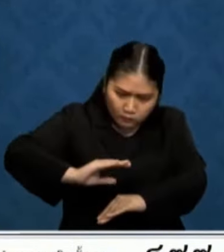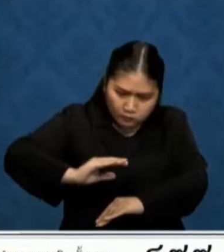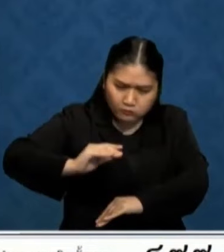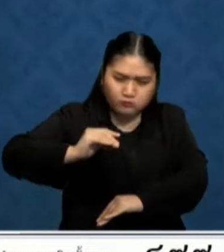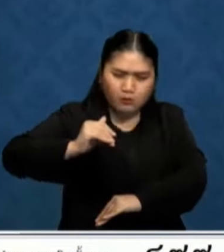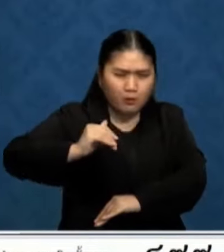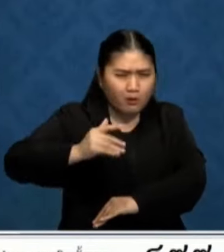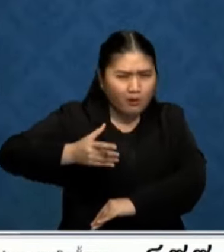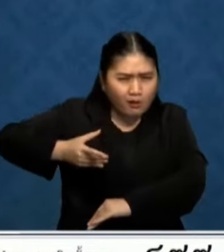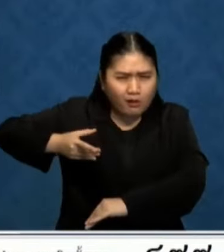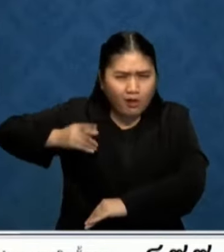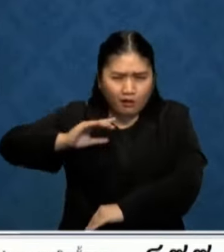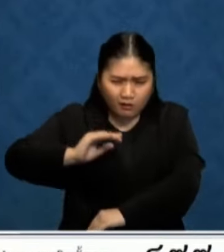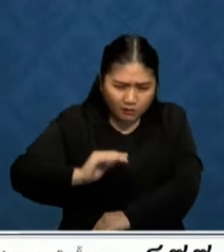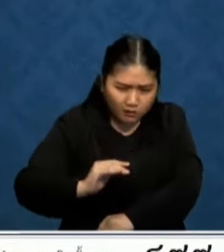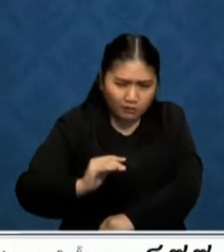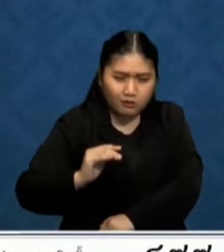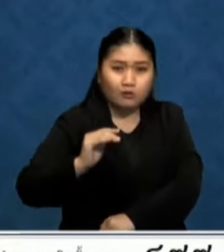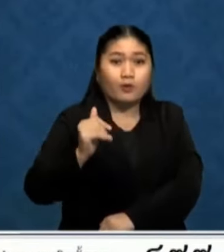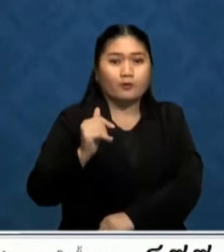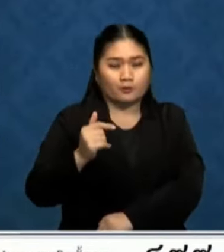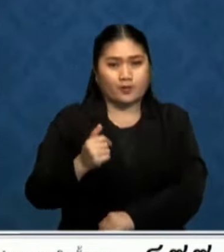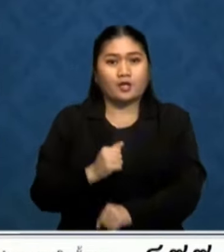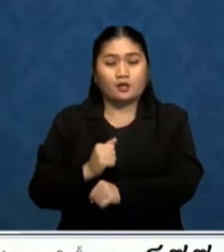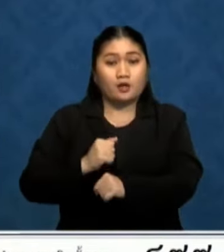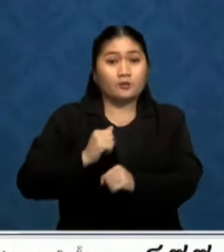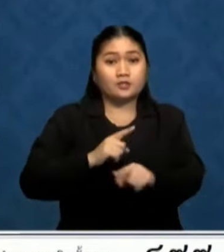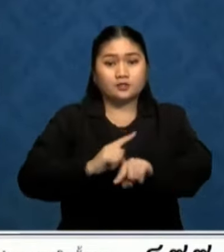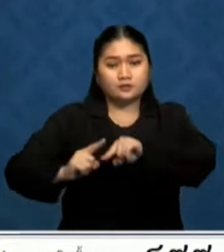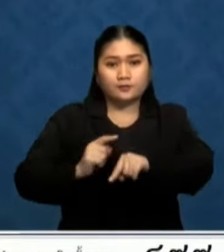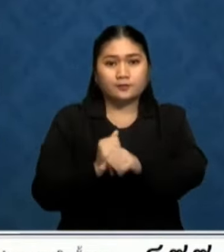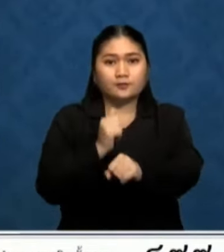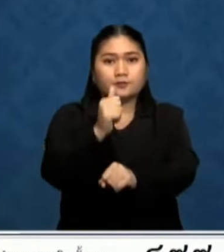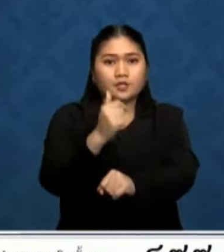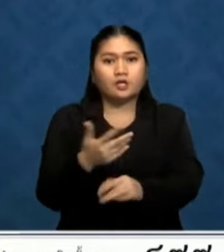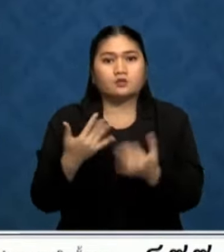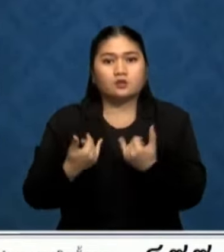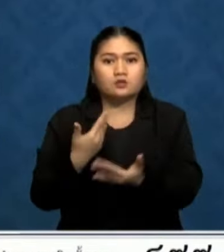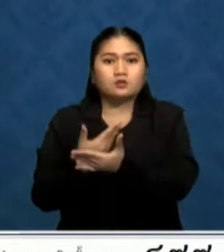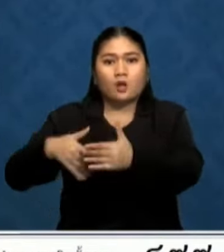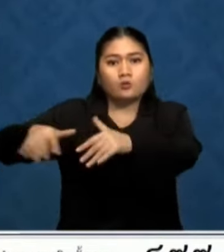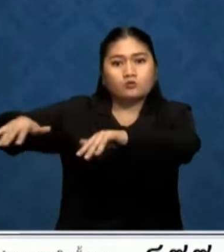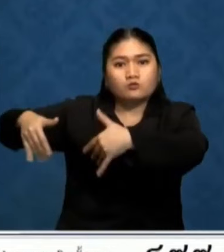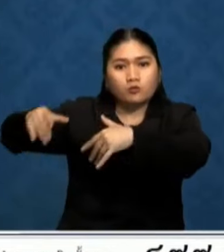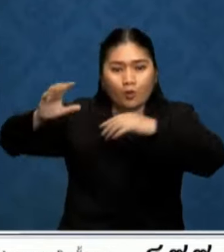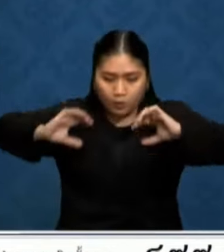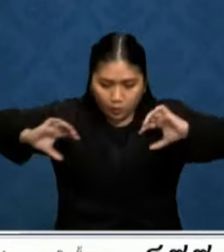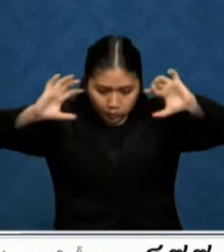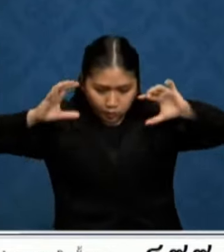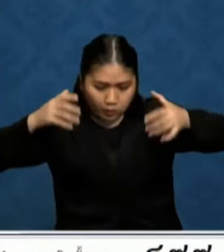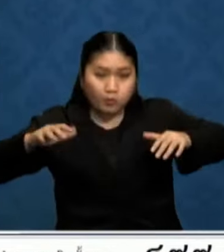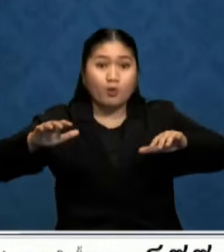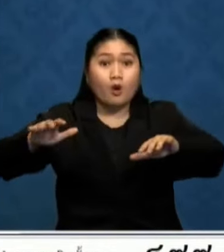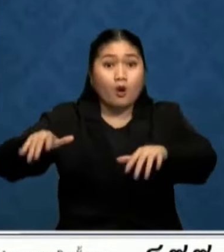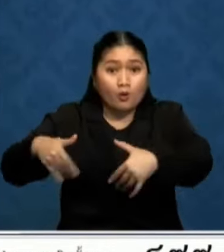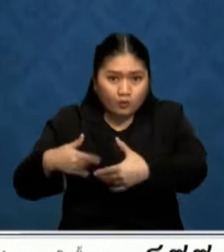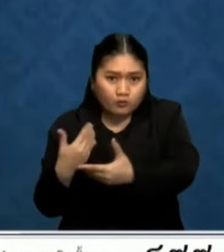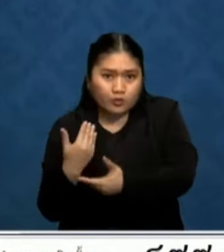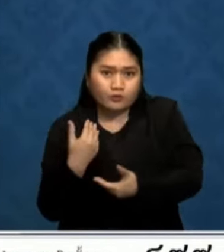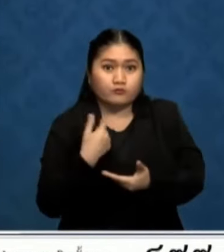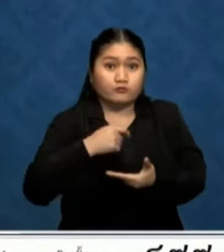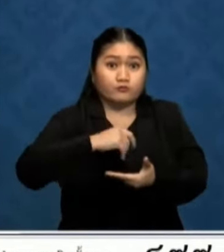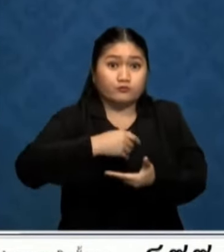เชื่องช้าให้เติบโได้อย่มีในยะสำคัญโดยเม็เงิจำนมากจะหลายจากภาครัดไปสู่ภาคเอกชน